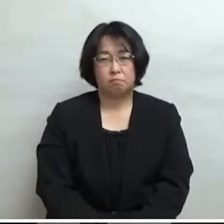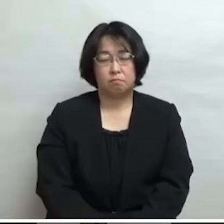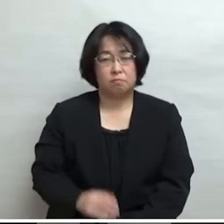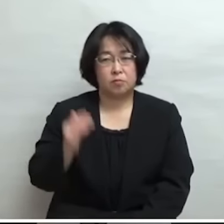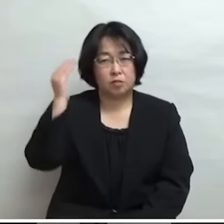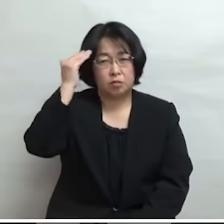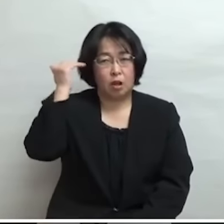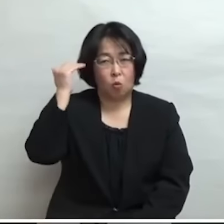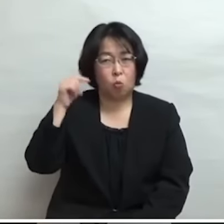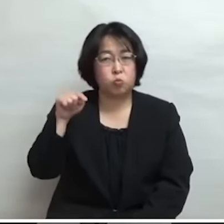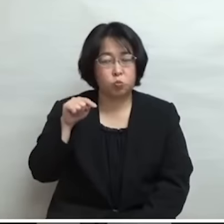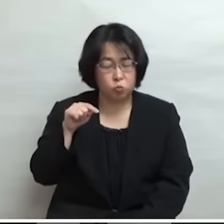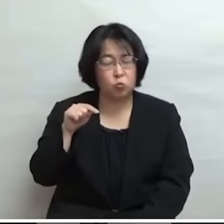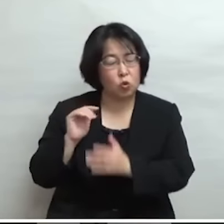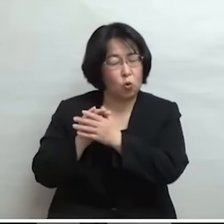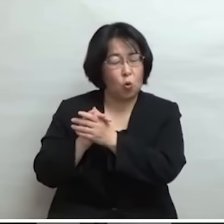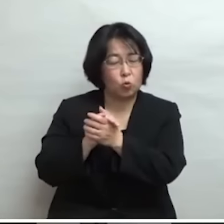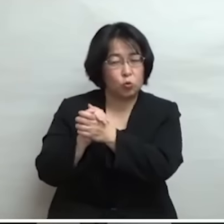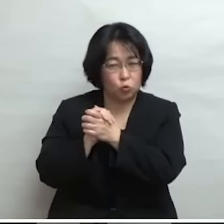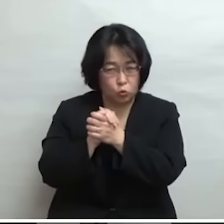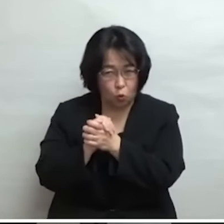韓国との友情とか、